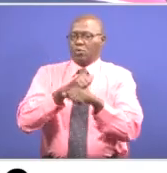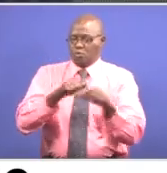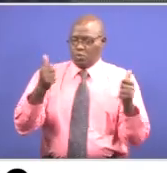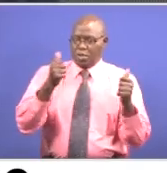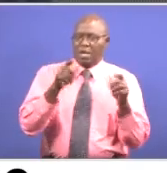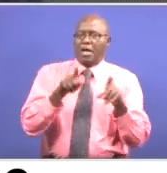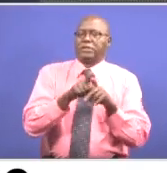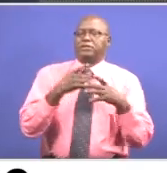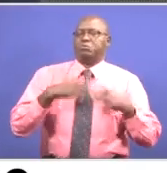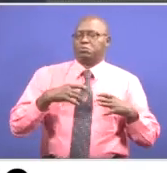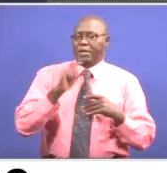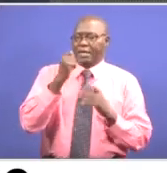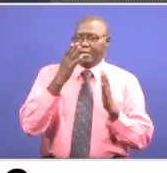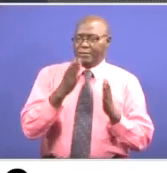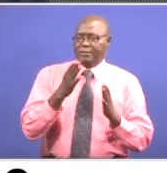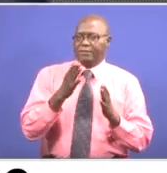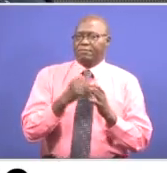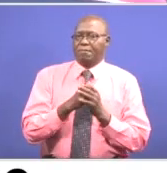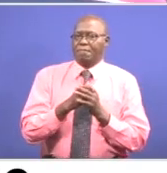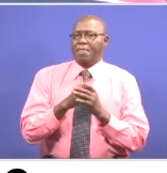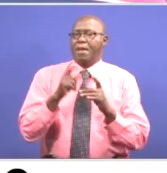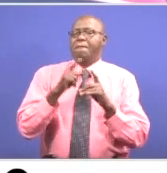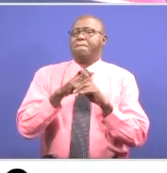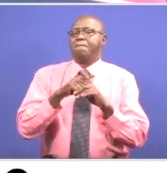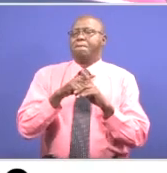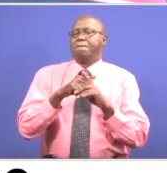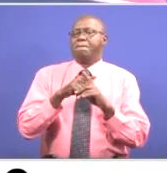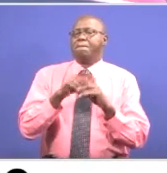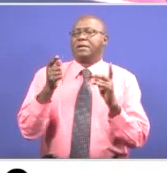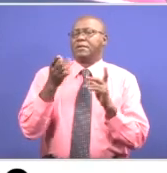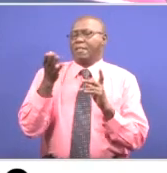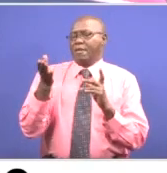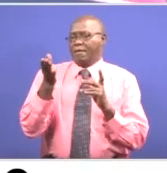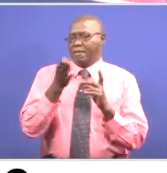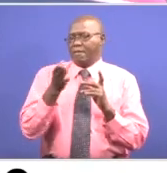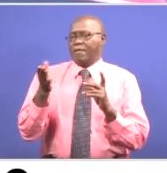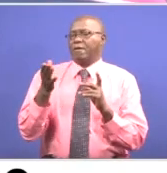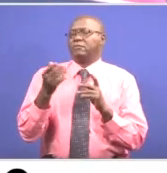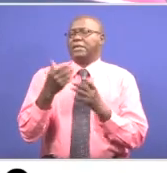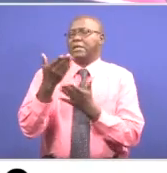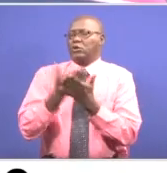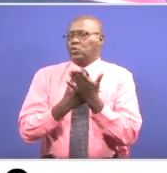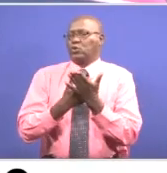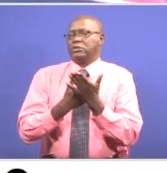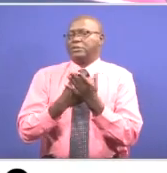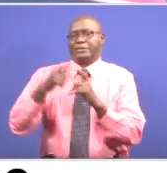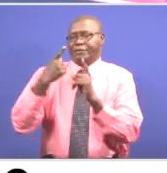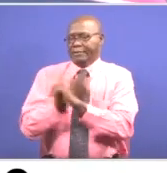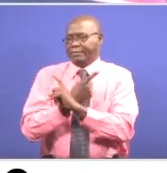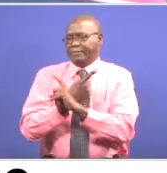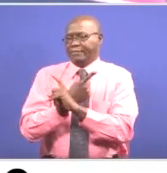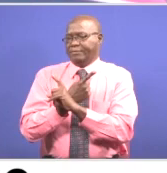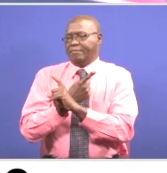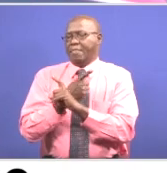wananchi wa kawaida, lakini matokeo tunawapewa sio yale wananchi wamefanya. Kama